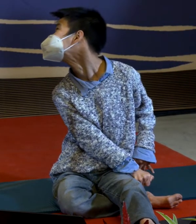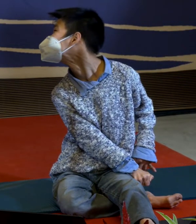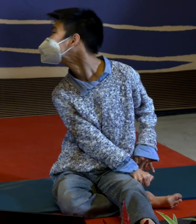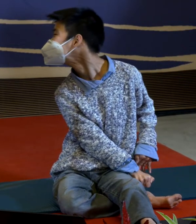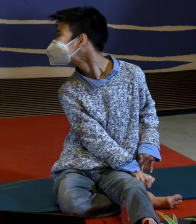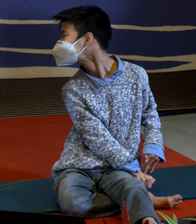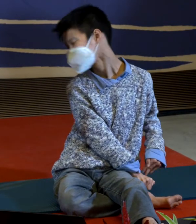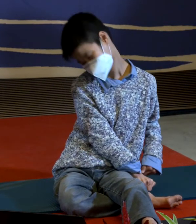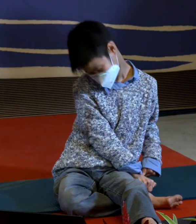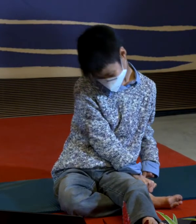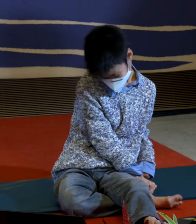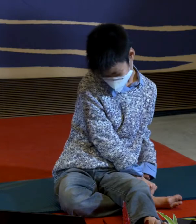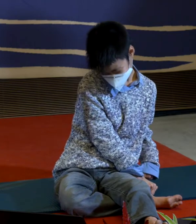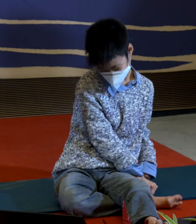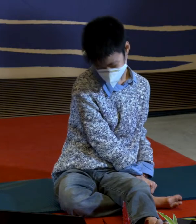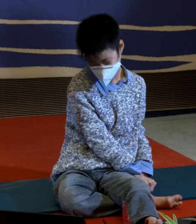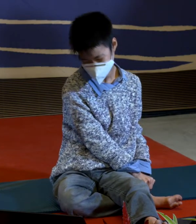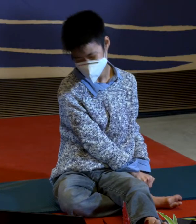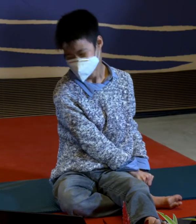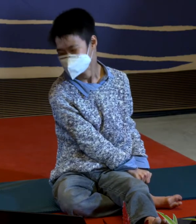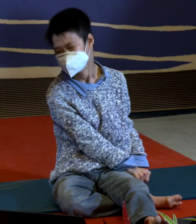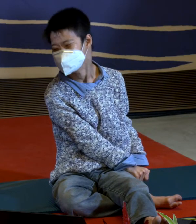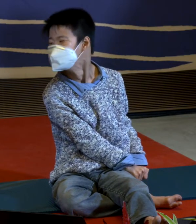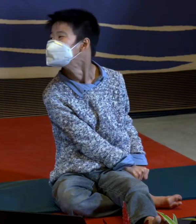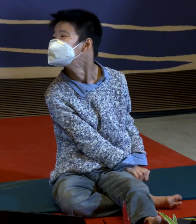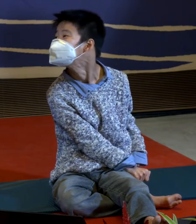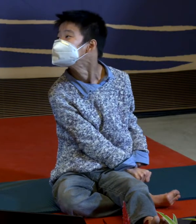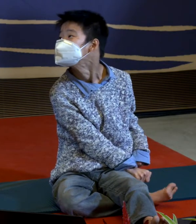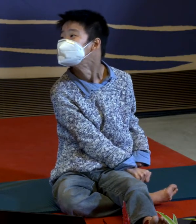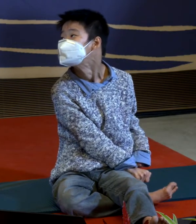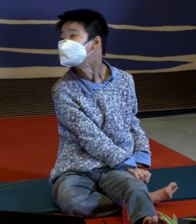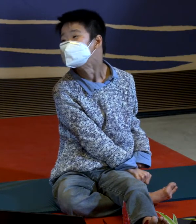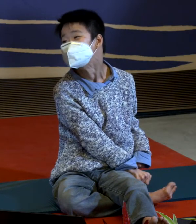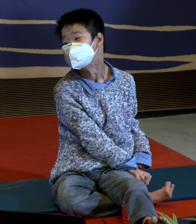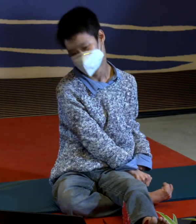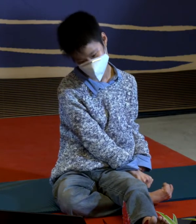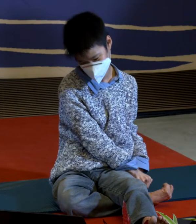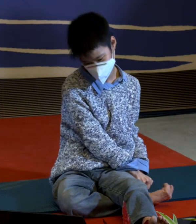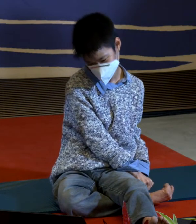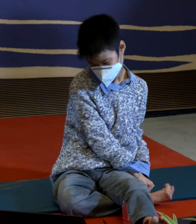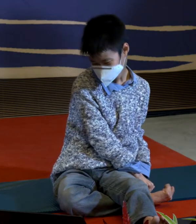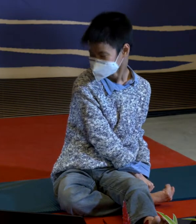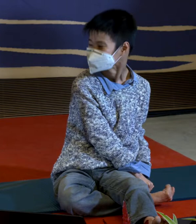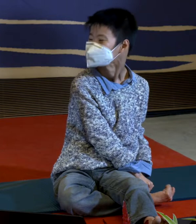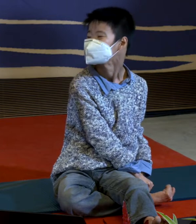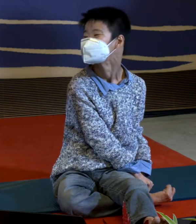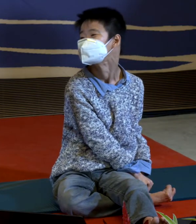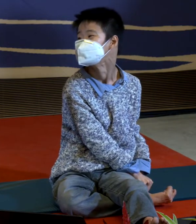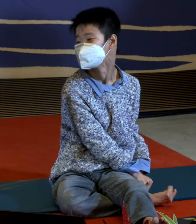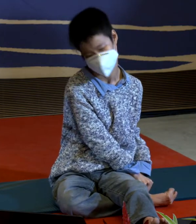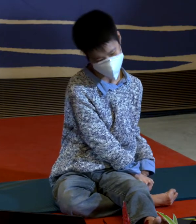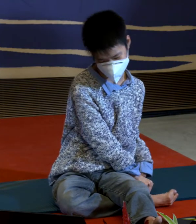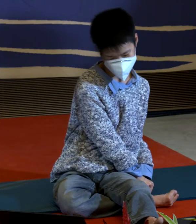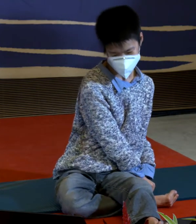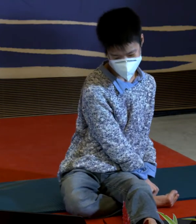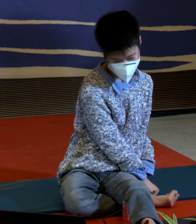si ma danse n'était pas une danse? Et si mon corps n'était pas un corps? Et pourtant, indubitablement, mon